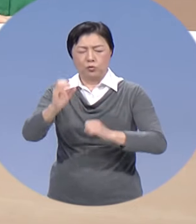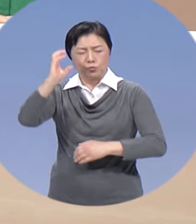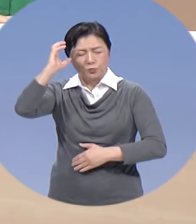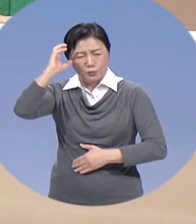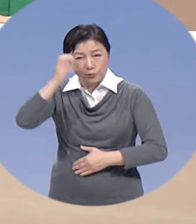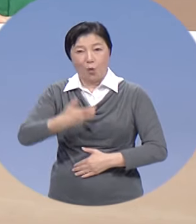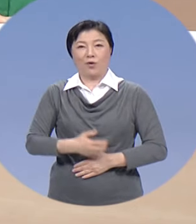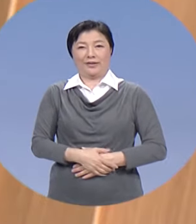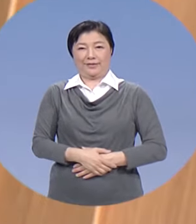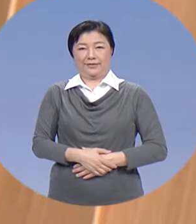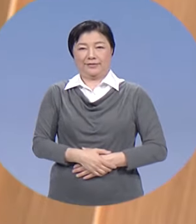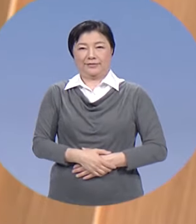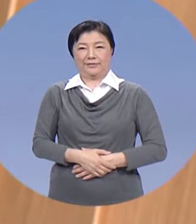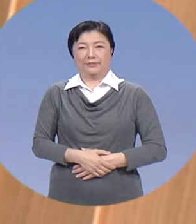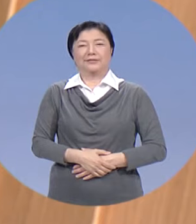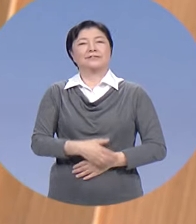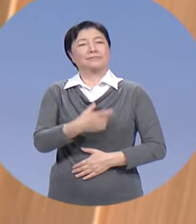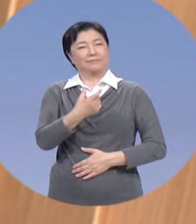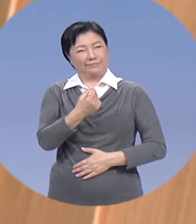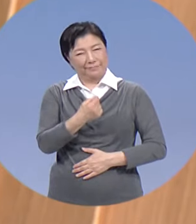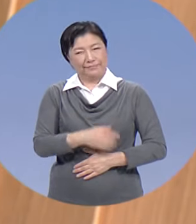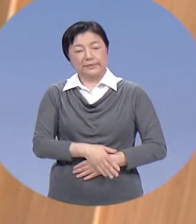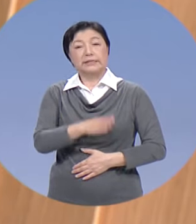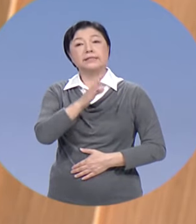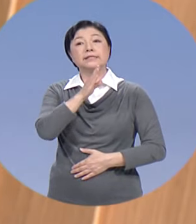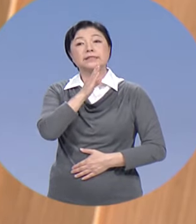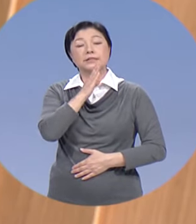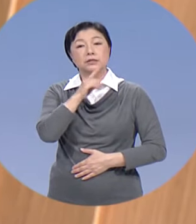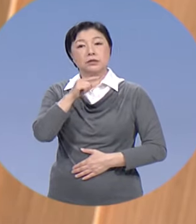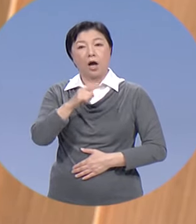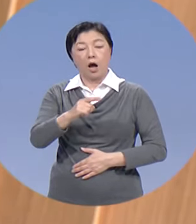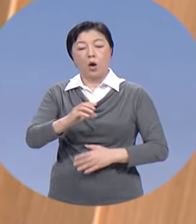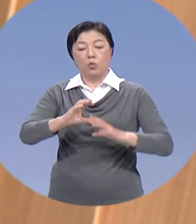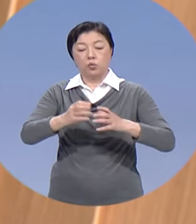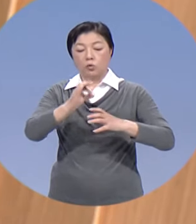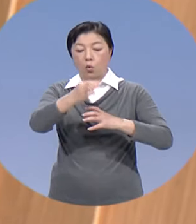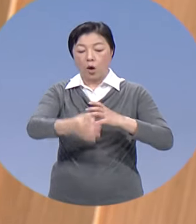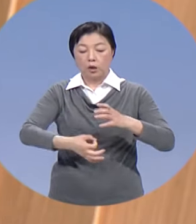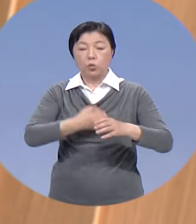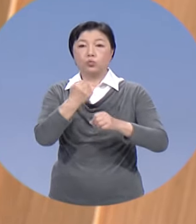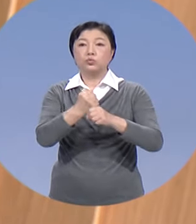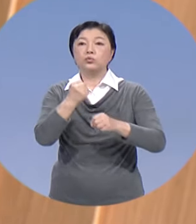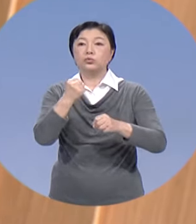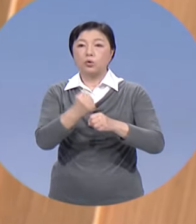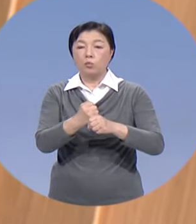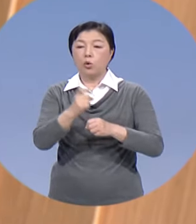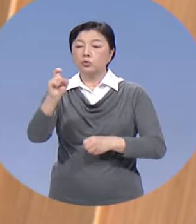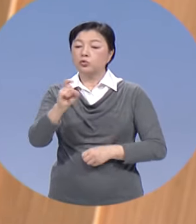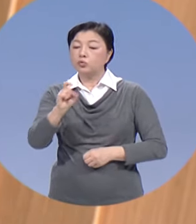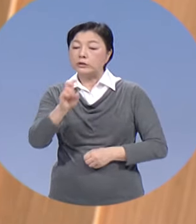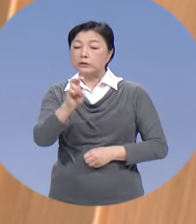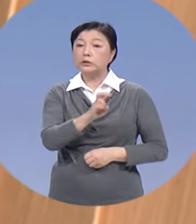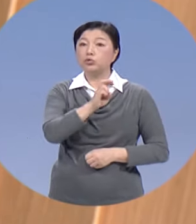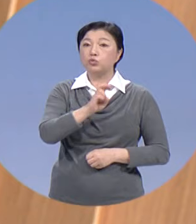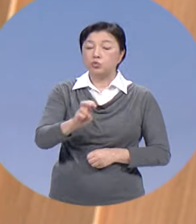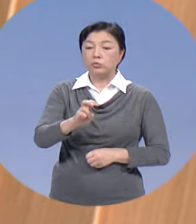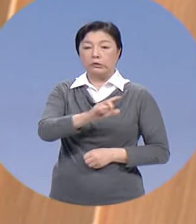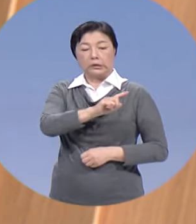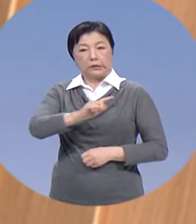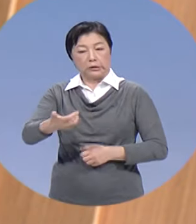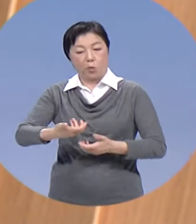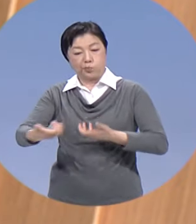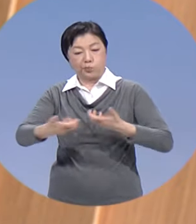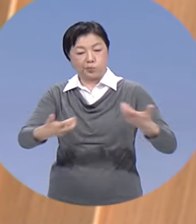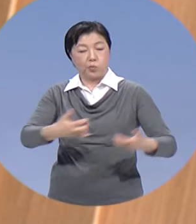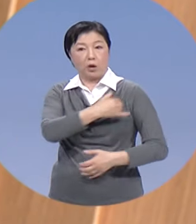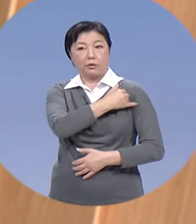ですね。 はい、実際にあの人工衛星を作るのも10人20人がいろんな役割に